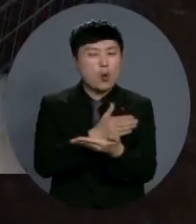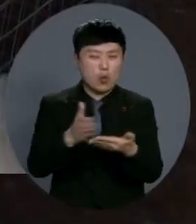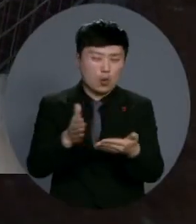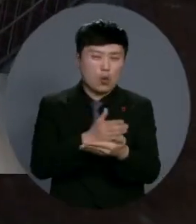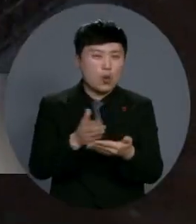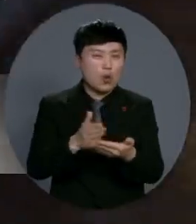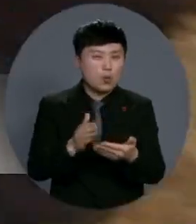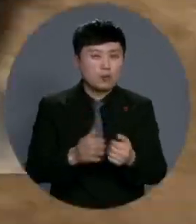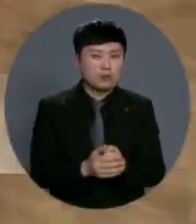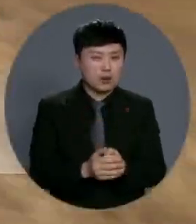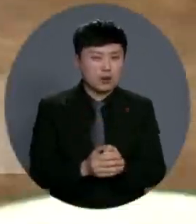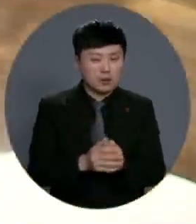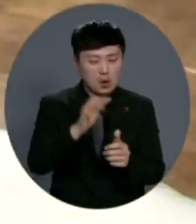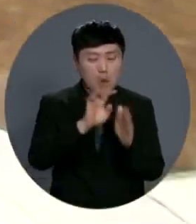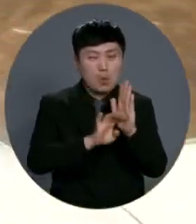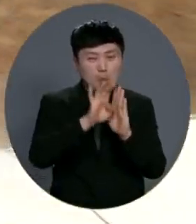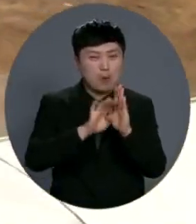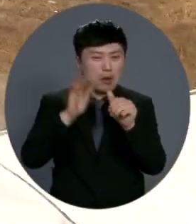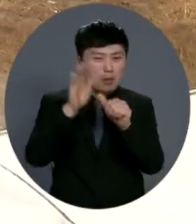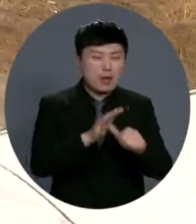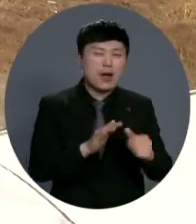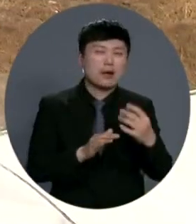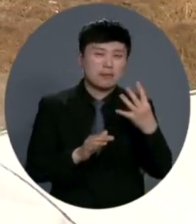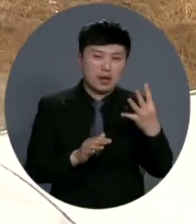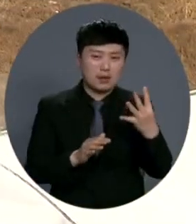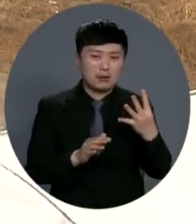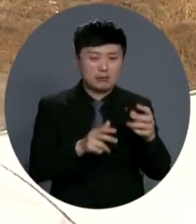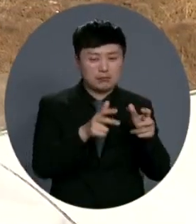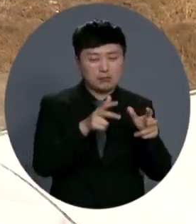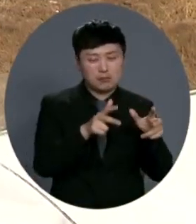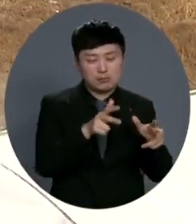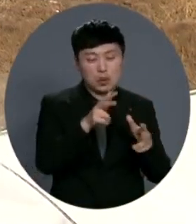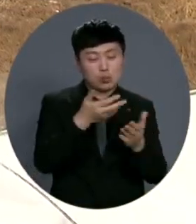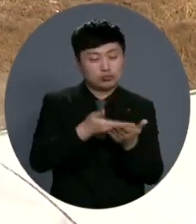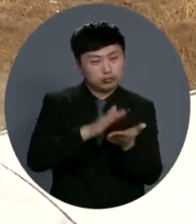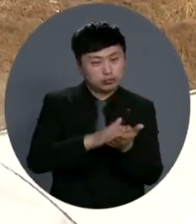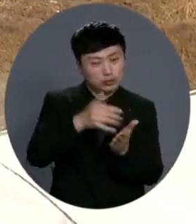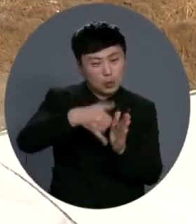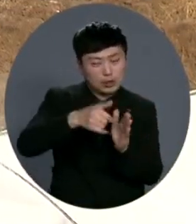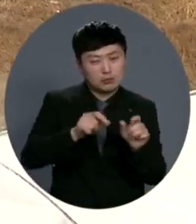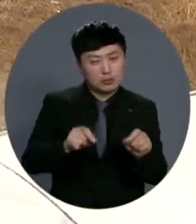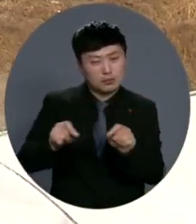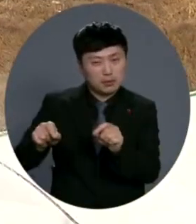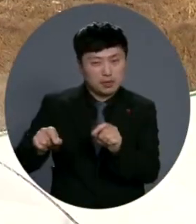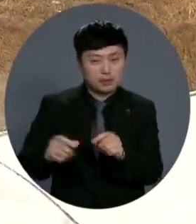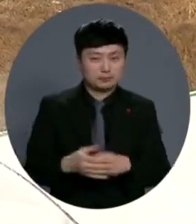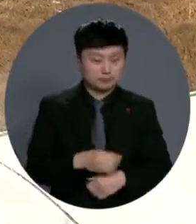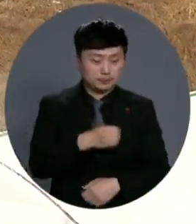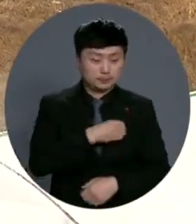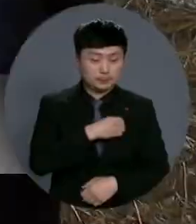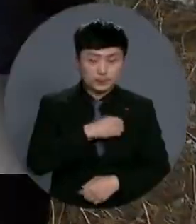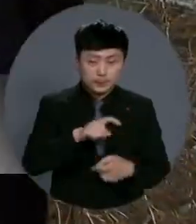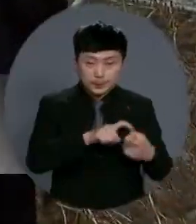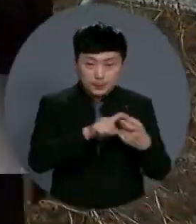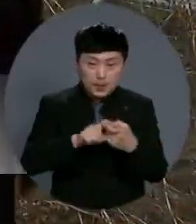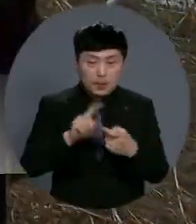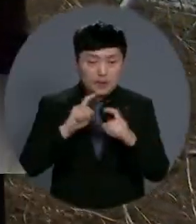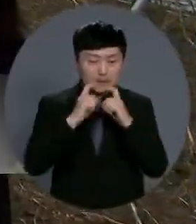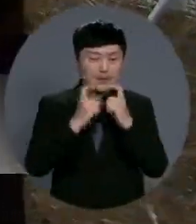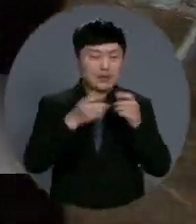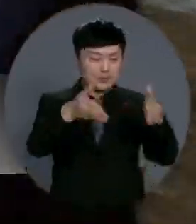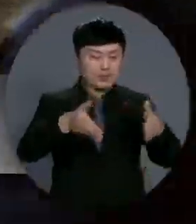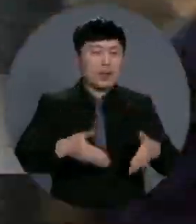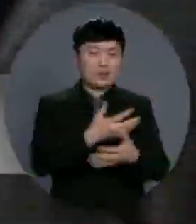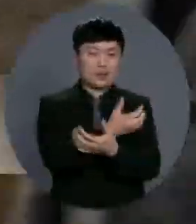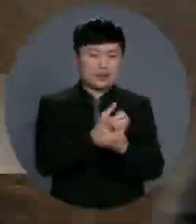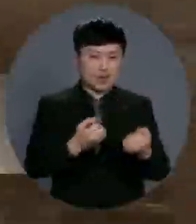없어서 네 번이나 유찰됐고 사업 일정은 미뤄졌습니다. 조합은 시공사 선정 방식을 수의 계약으로